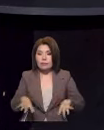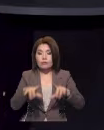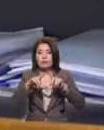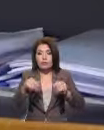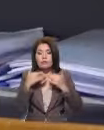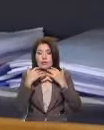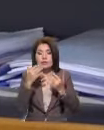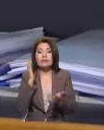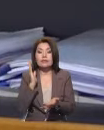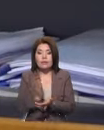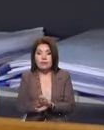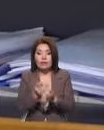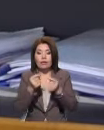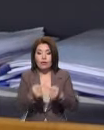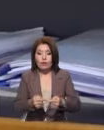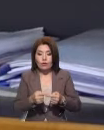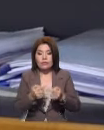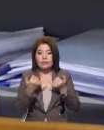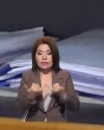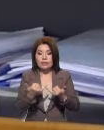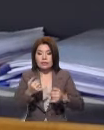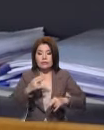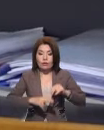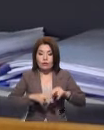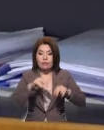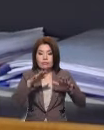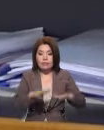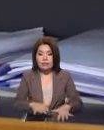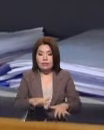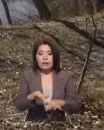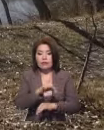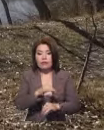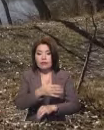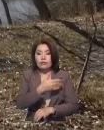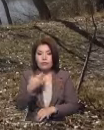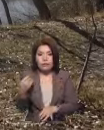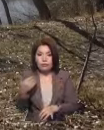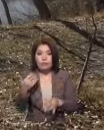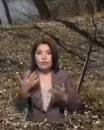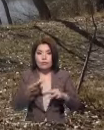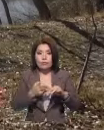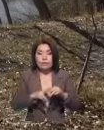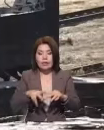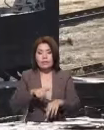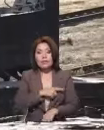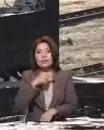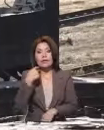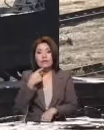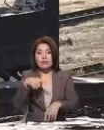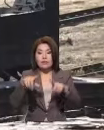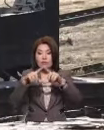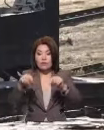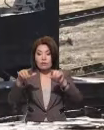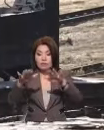бар. Нақты тоғытерін осы жерде салынады деген әңгіме жоқ та әлі де. Ал мамандар бұл жерге мектеп салуға